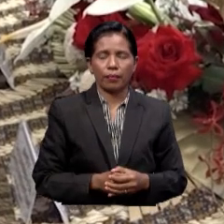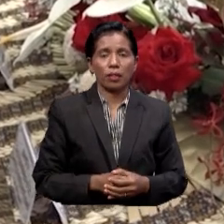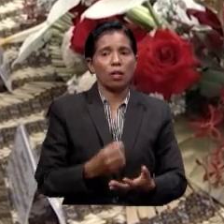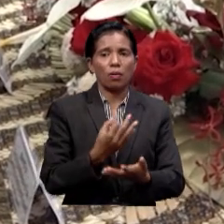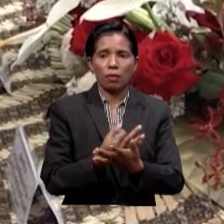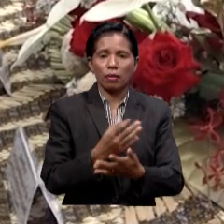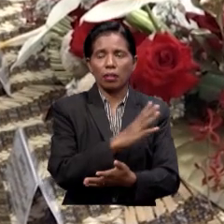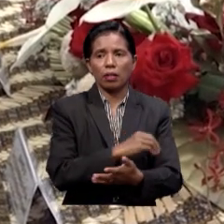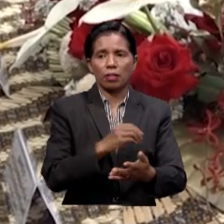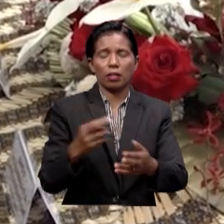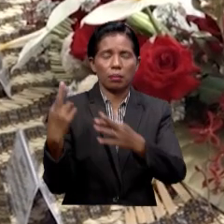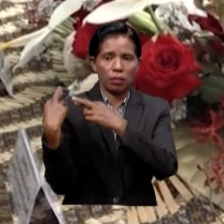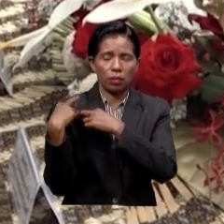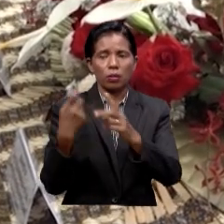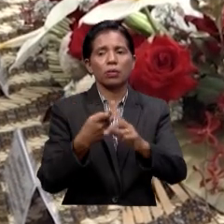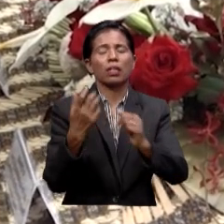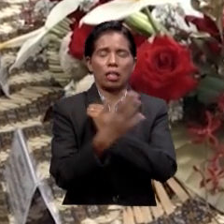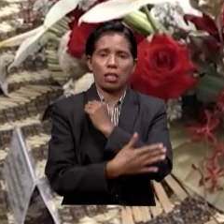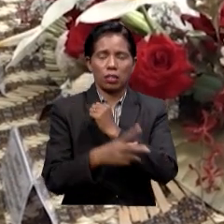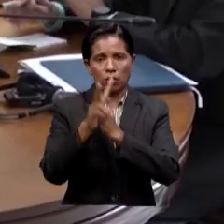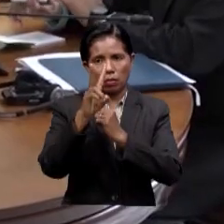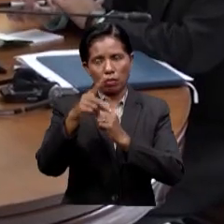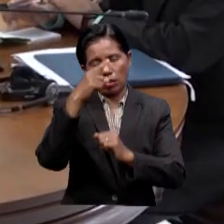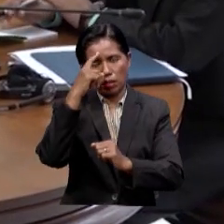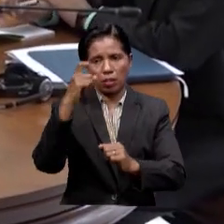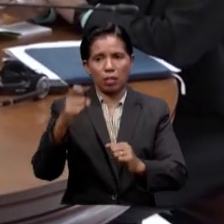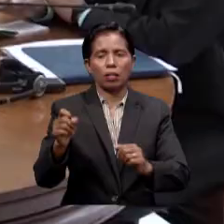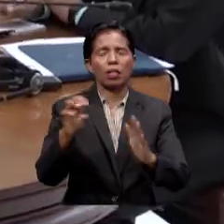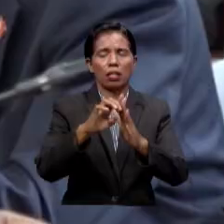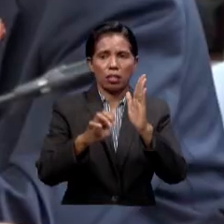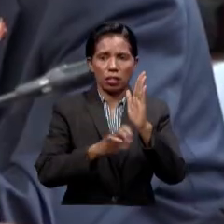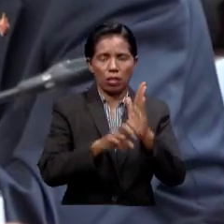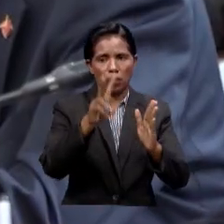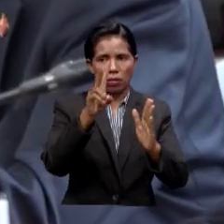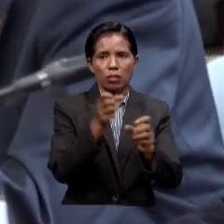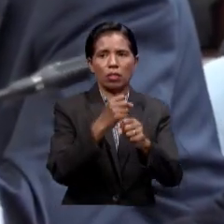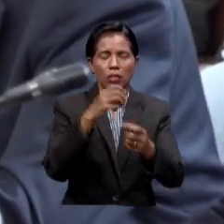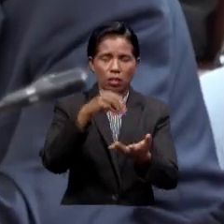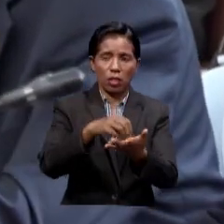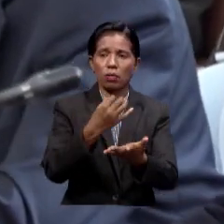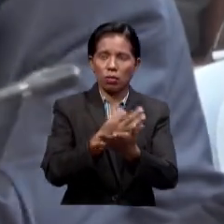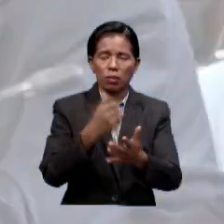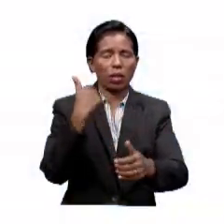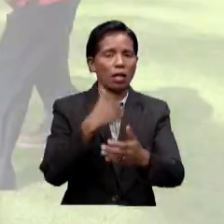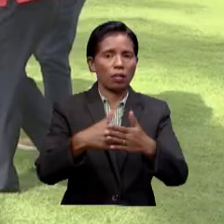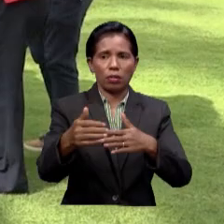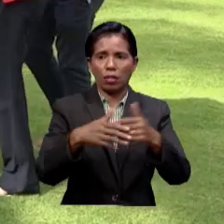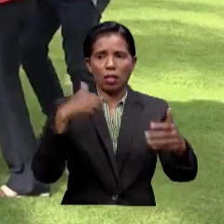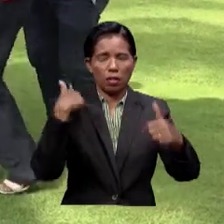se responsabiliza a Rússia Sangrua, tamba tecnicamente Estado Rua, mas se financia ba qualquer atividade